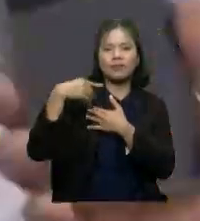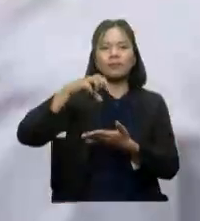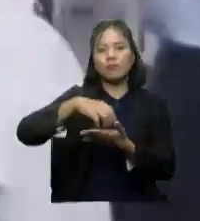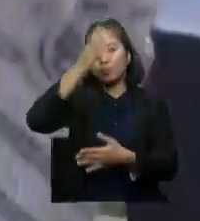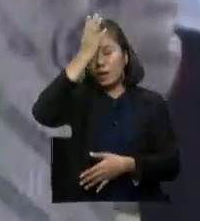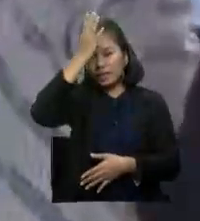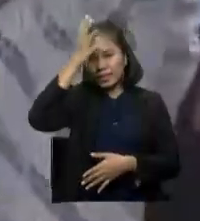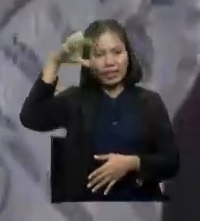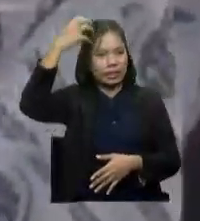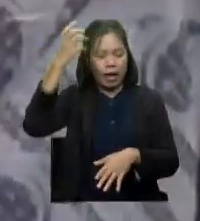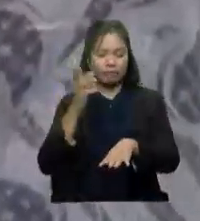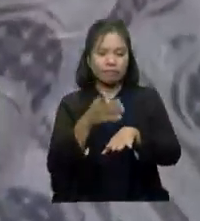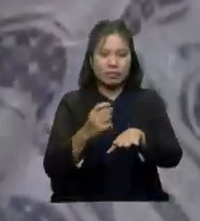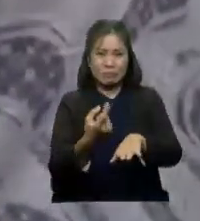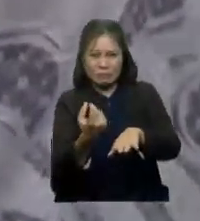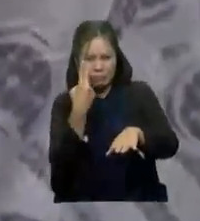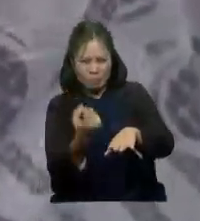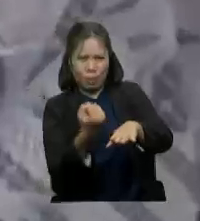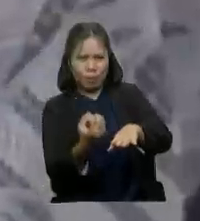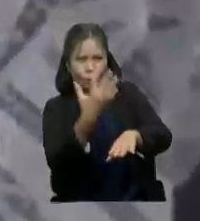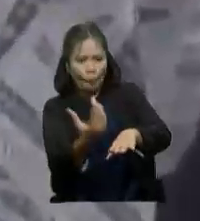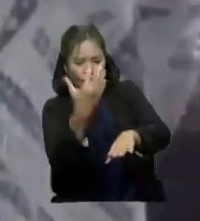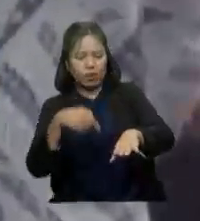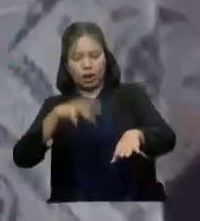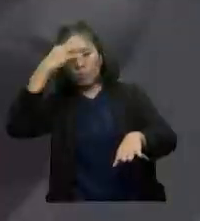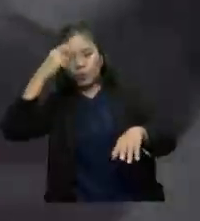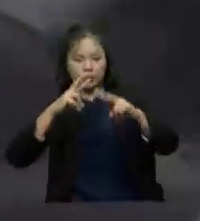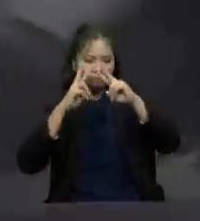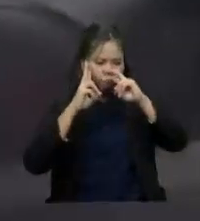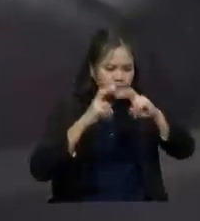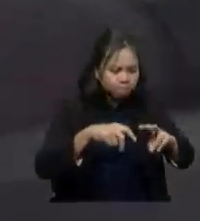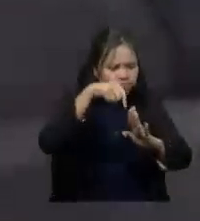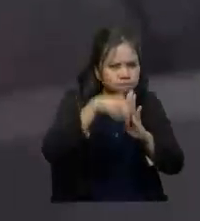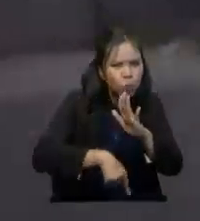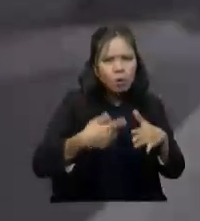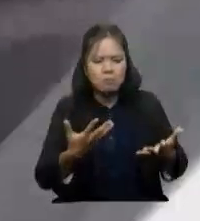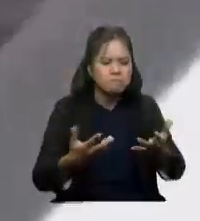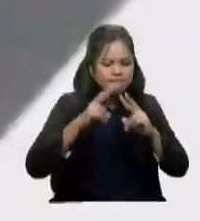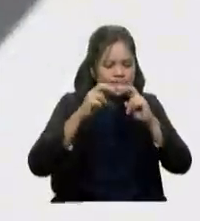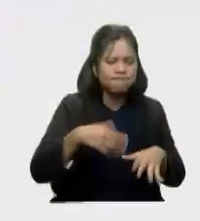pendopo rumah dinas bupati. Penyebab terbakarnya mobil diselidiki polisi. Gak ada lagi, gak ada.